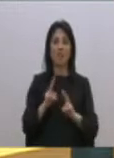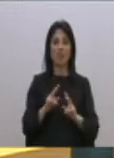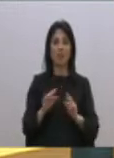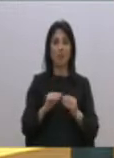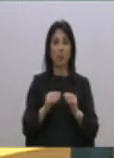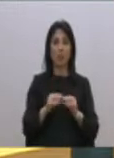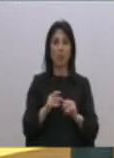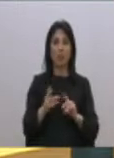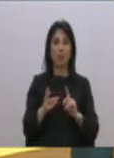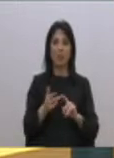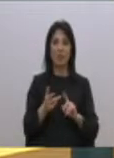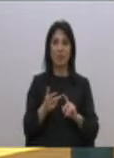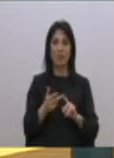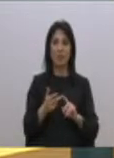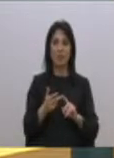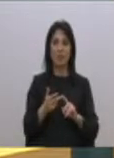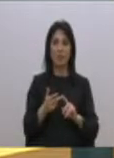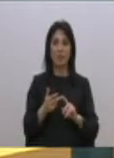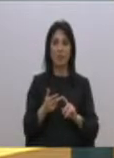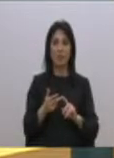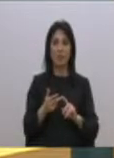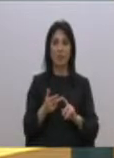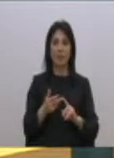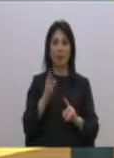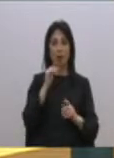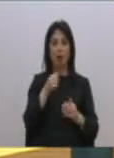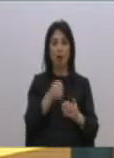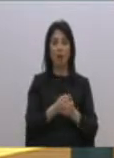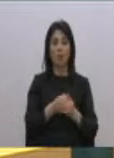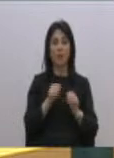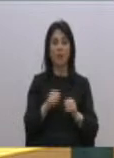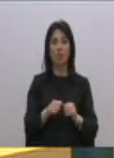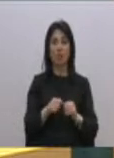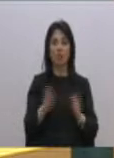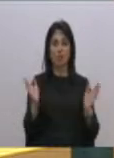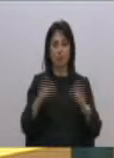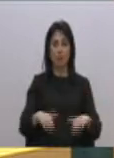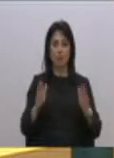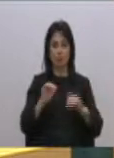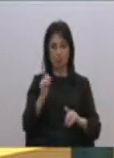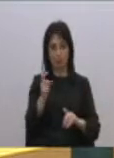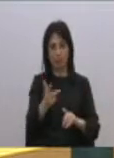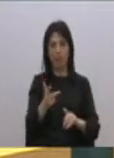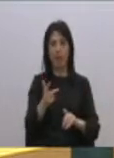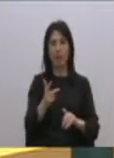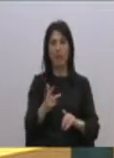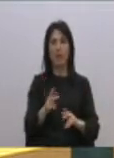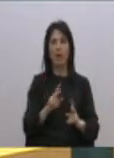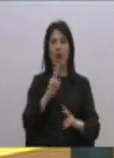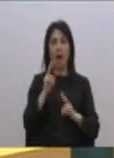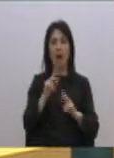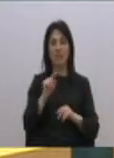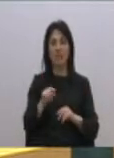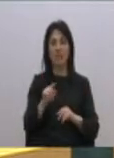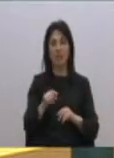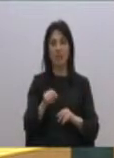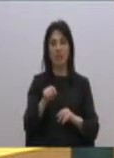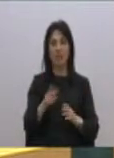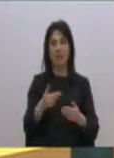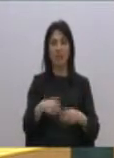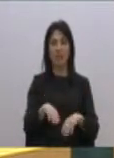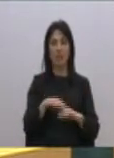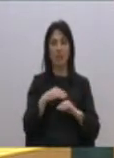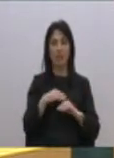nahet, mesame. Da rodem de șeid leba, es ce agdeba. Ai gasaci ureba și, kik,